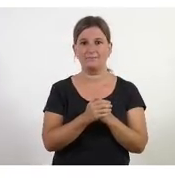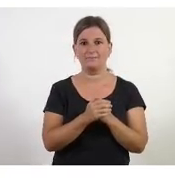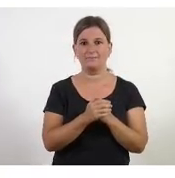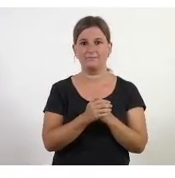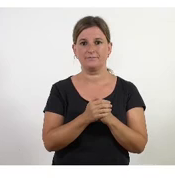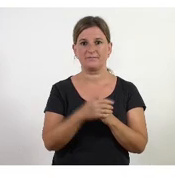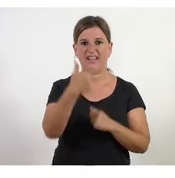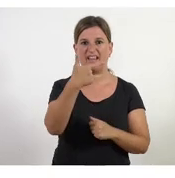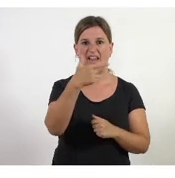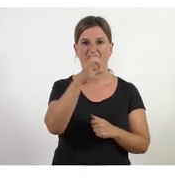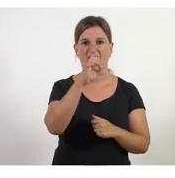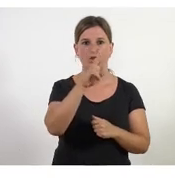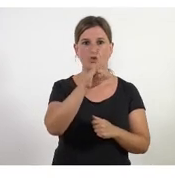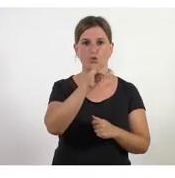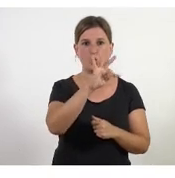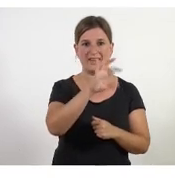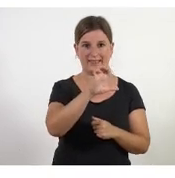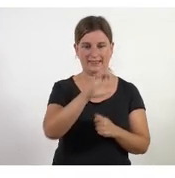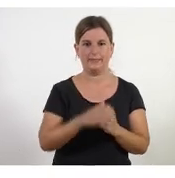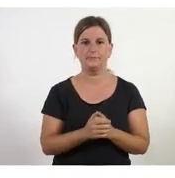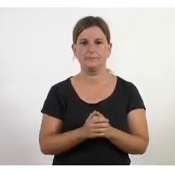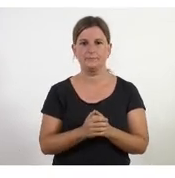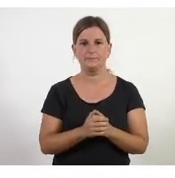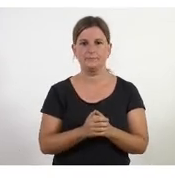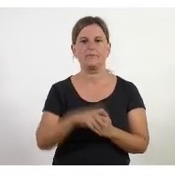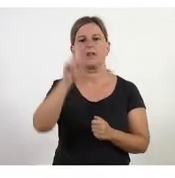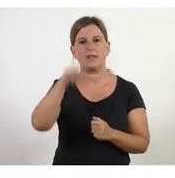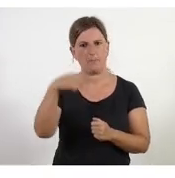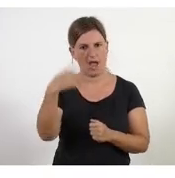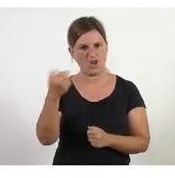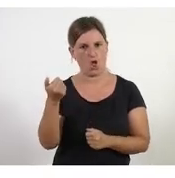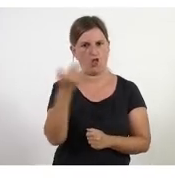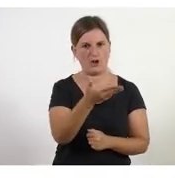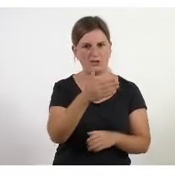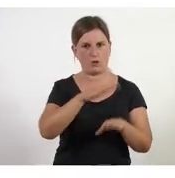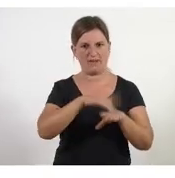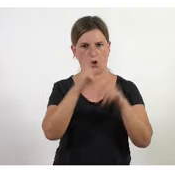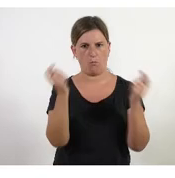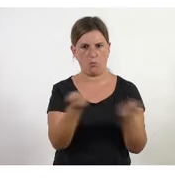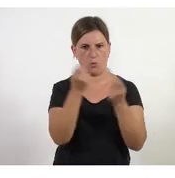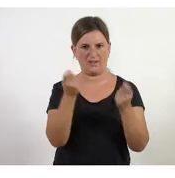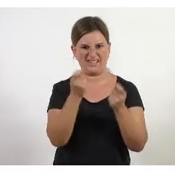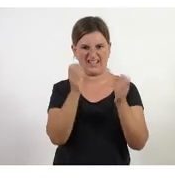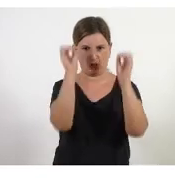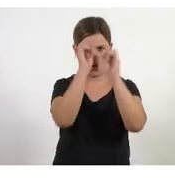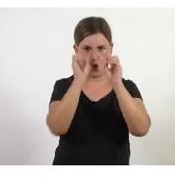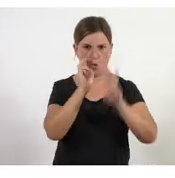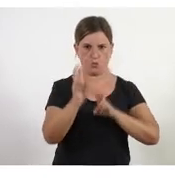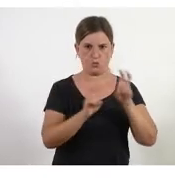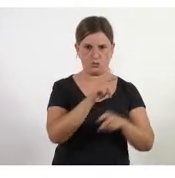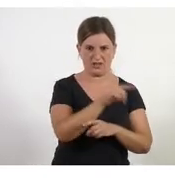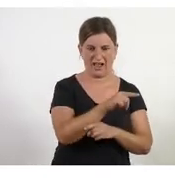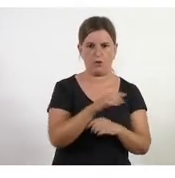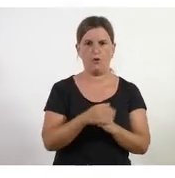de G Suite. També tenen una donació per fer publicitat en el buscador,